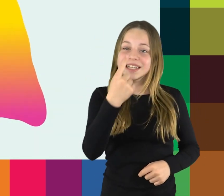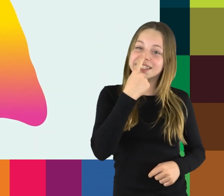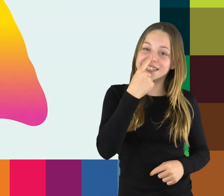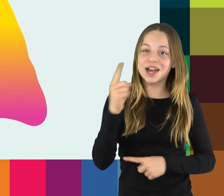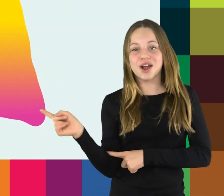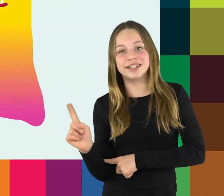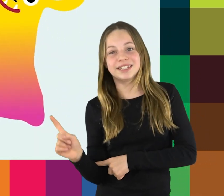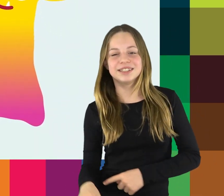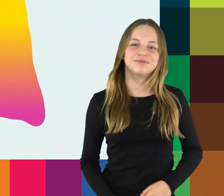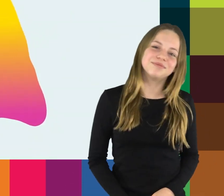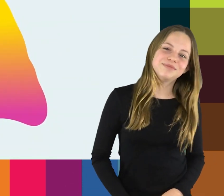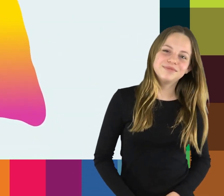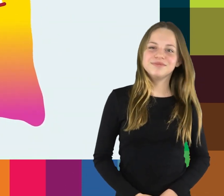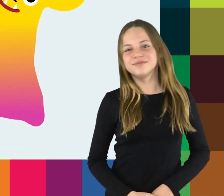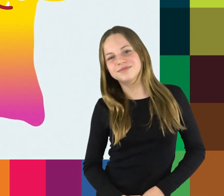queue.